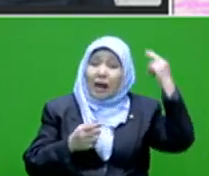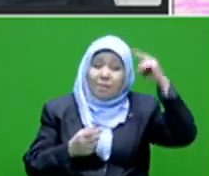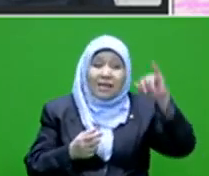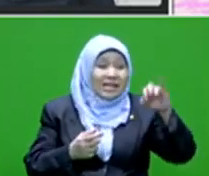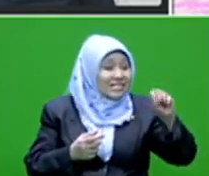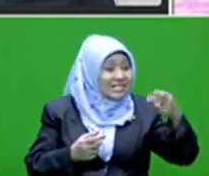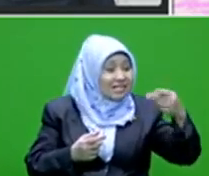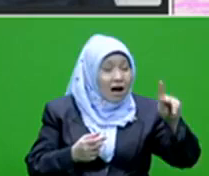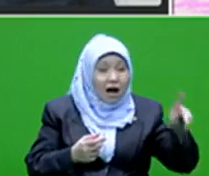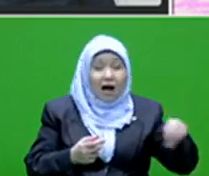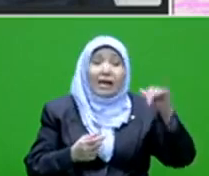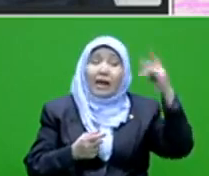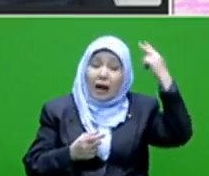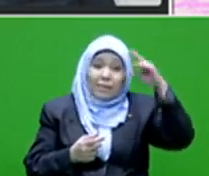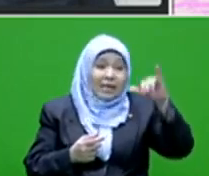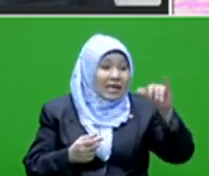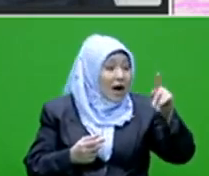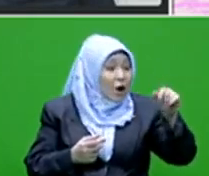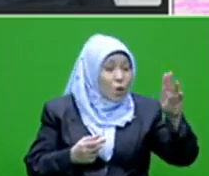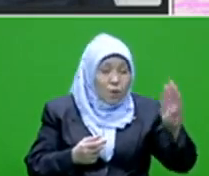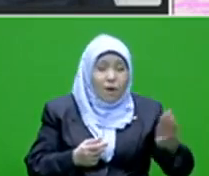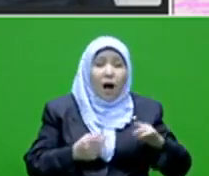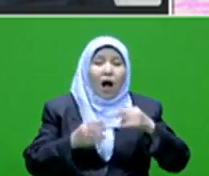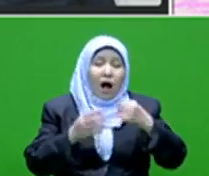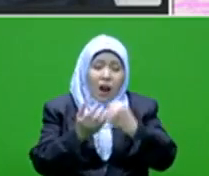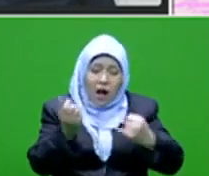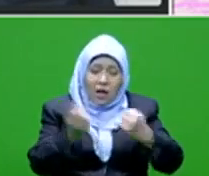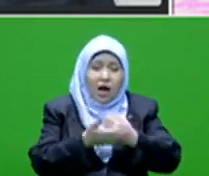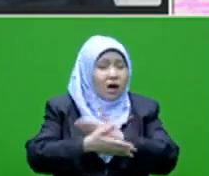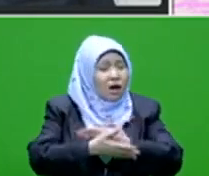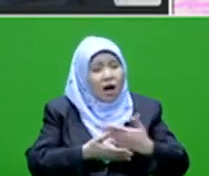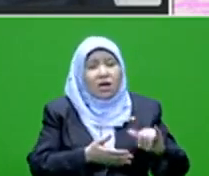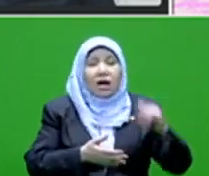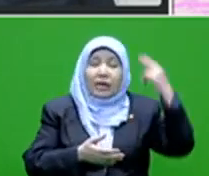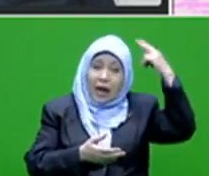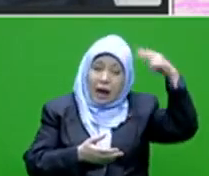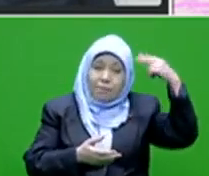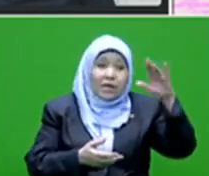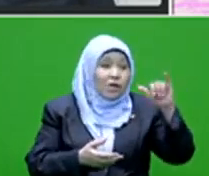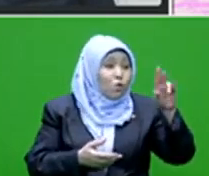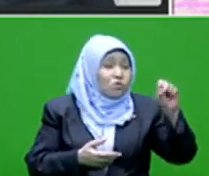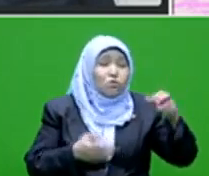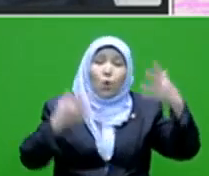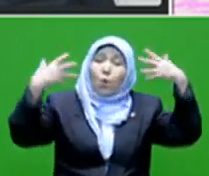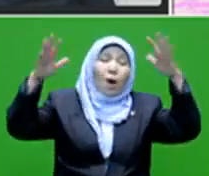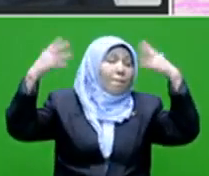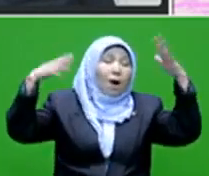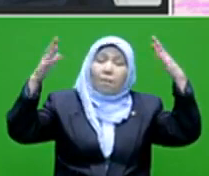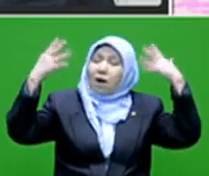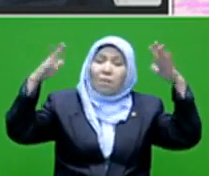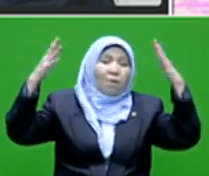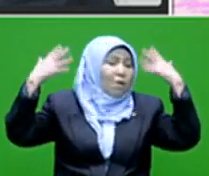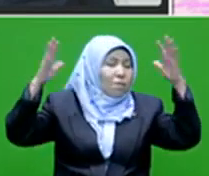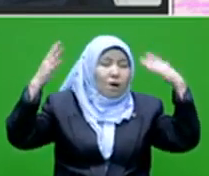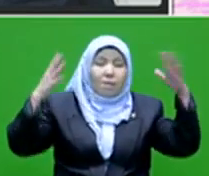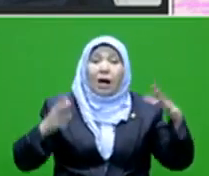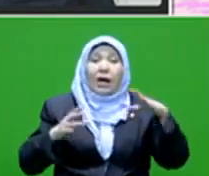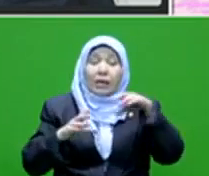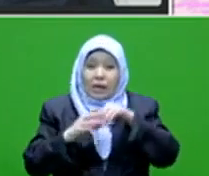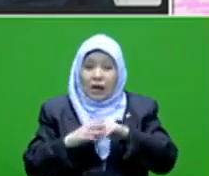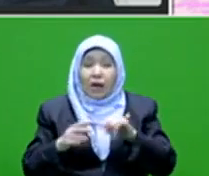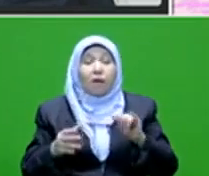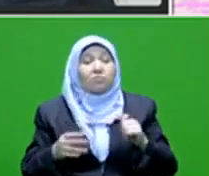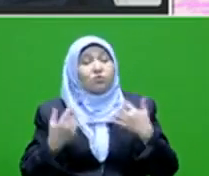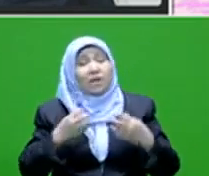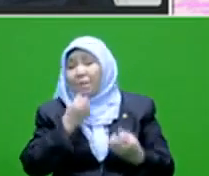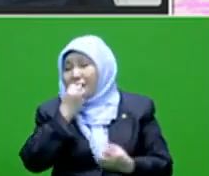Nabi Yaakob. Daripada Nabi Yaakob inilah hasil anak-anak jadi macam ni. Nabi Yusuf hebat dan sebagainya. Luar biasa. Dalam keadaan dia habak dah kat